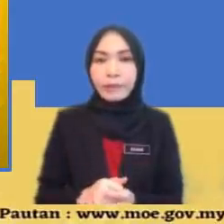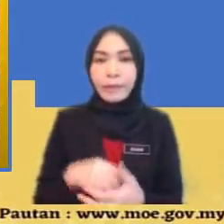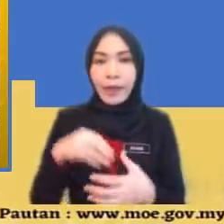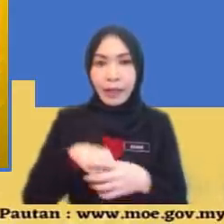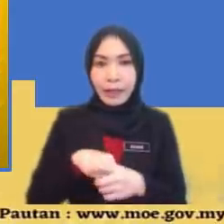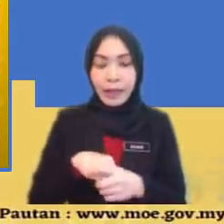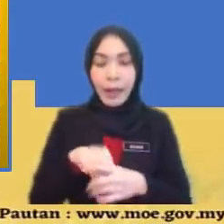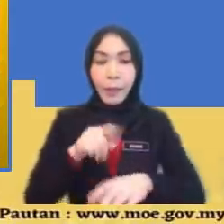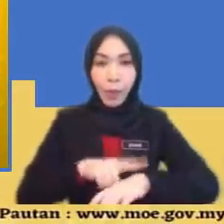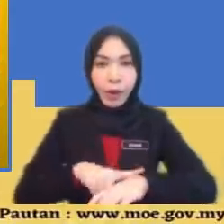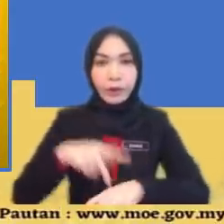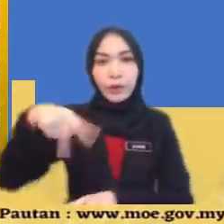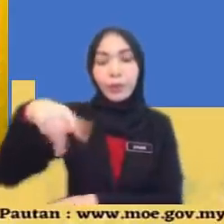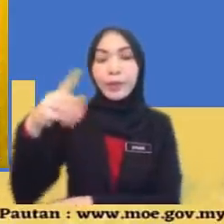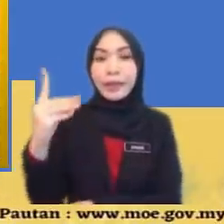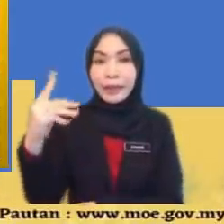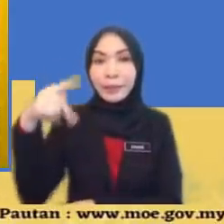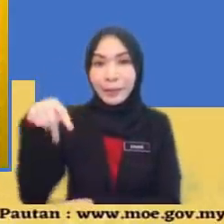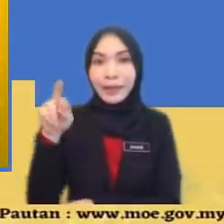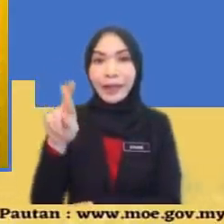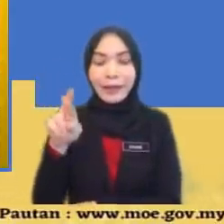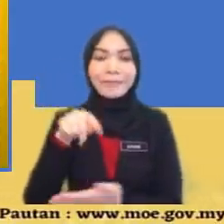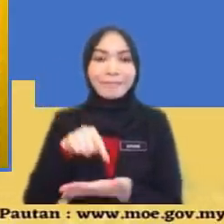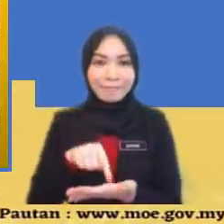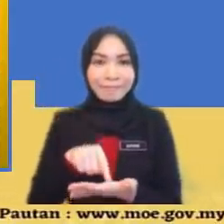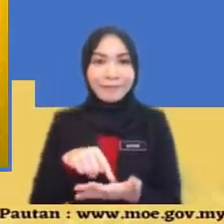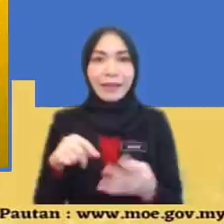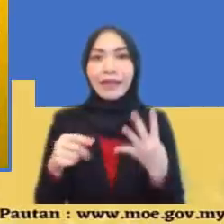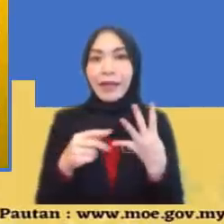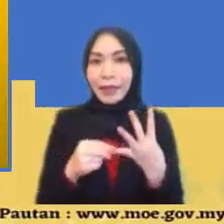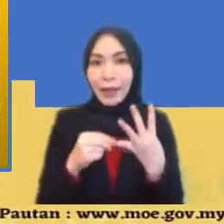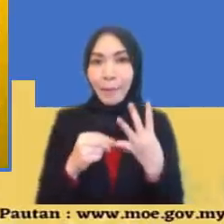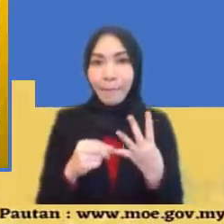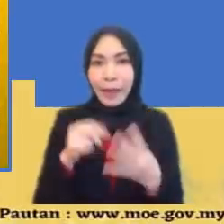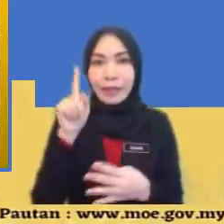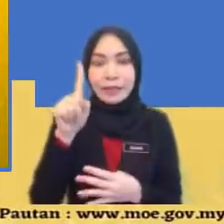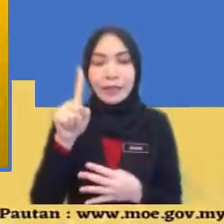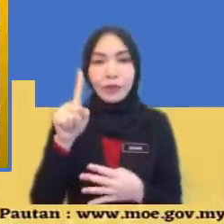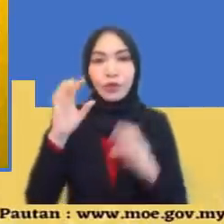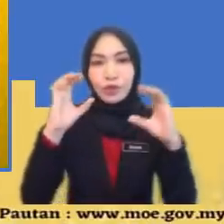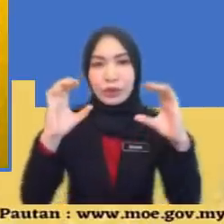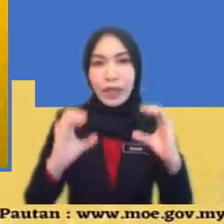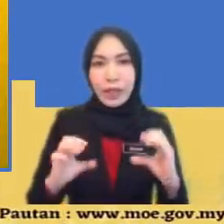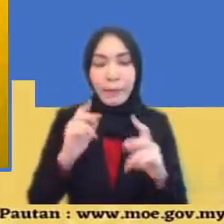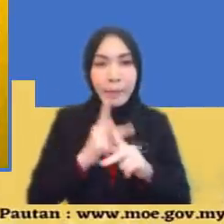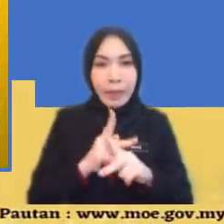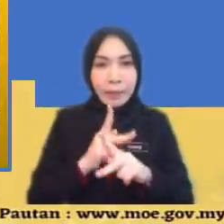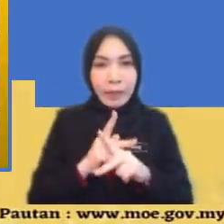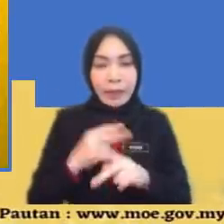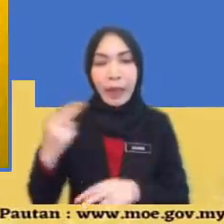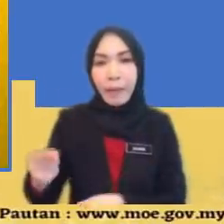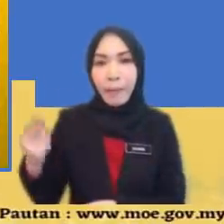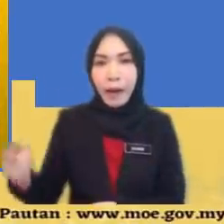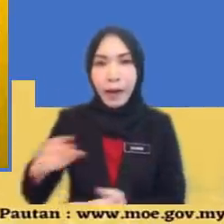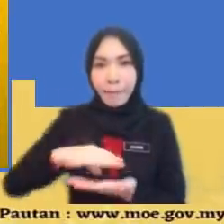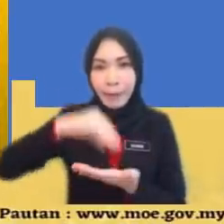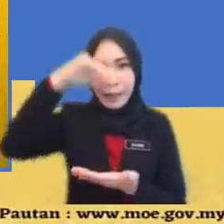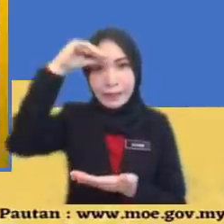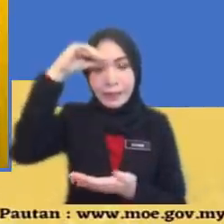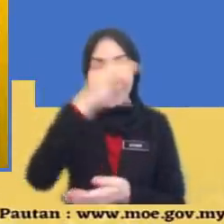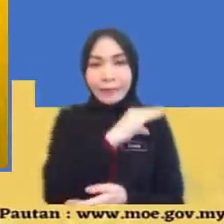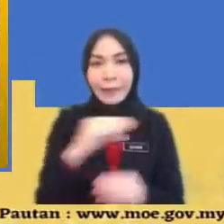pgpr ke-41 sistem penyimpanan Bahan pengajaran dan pembelajaran bagi